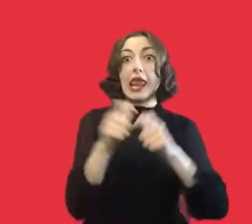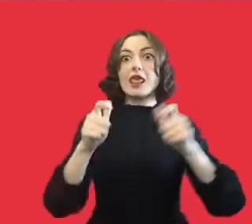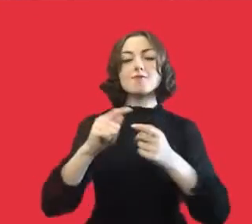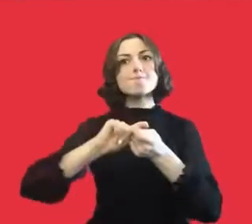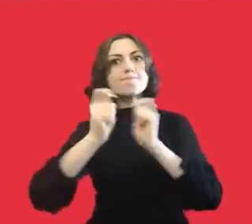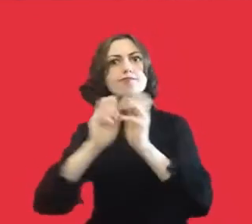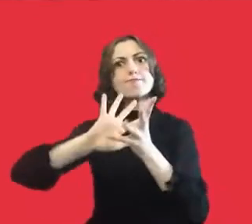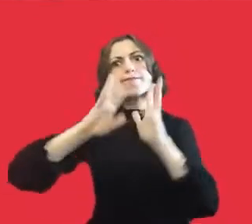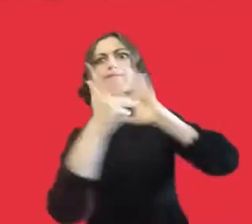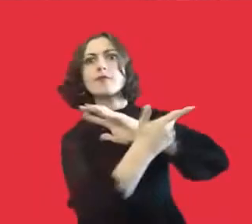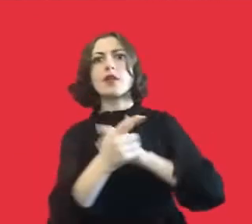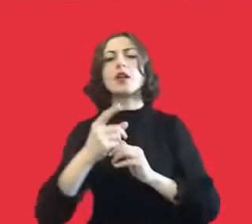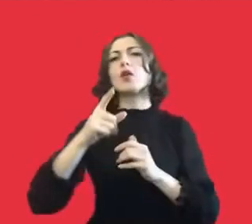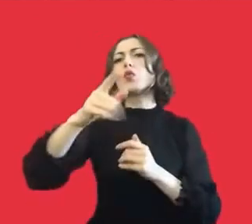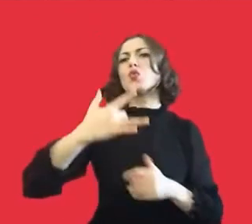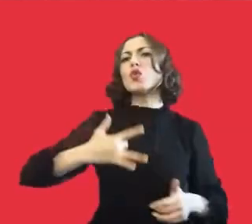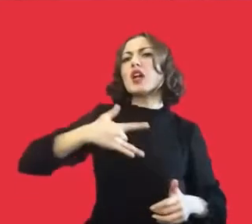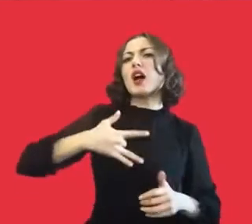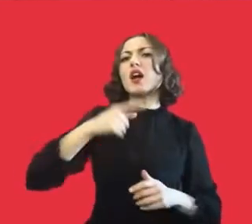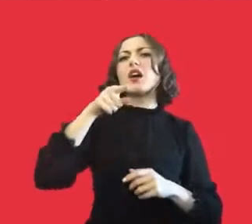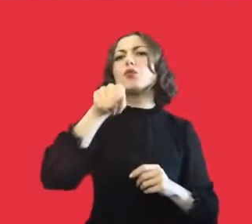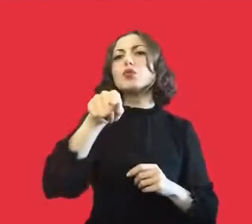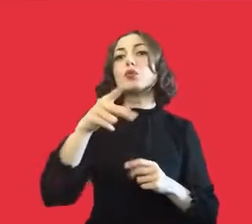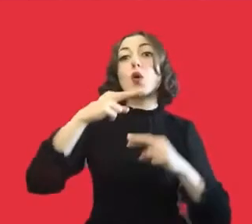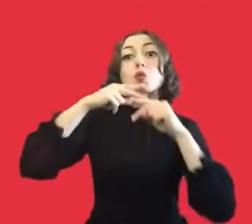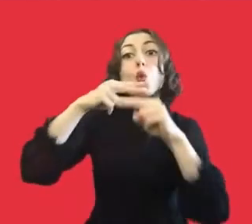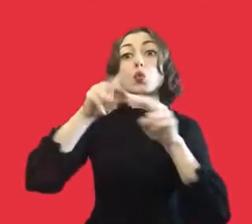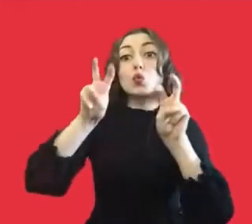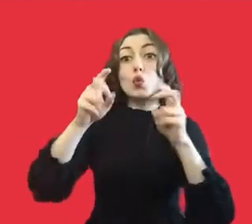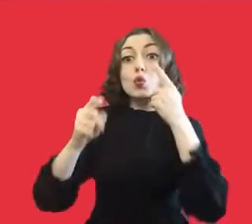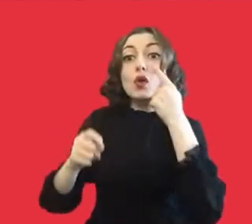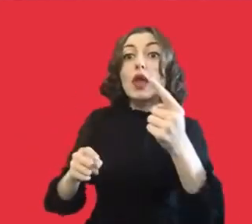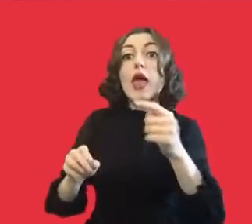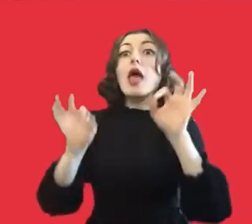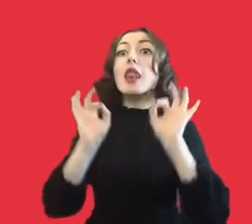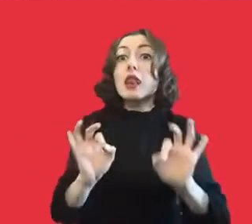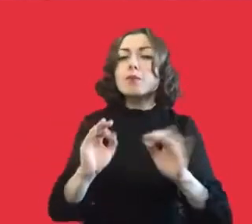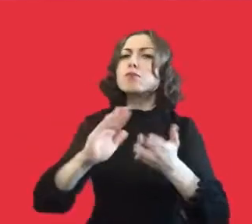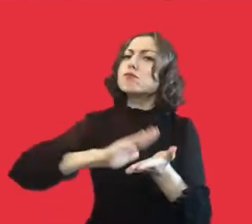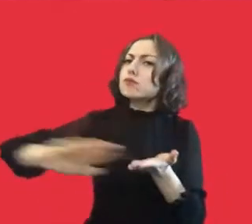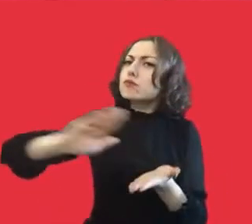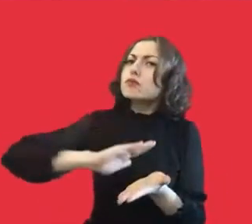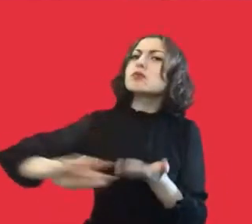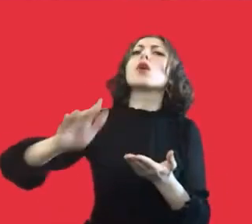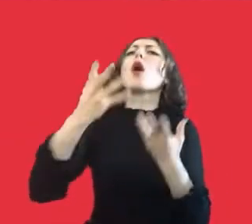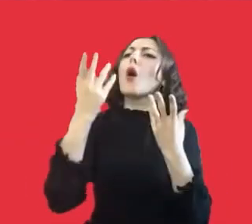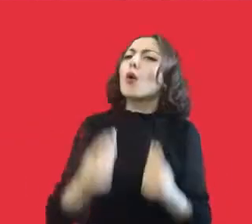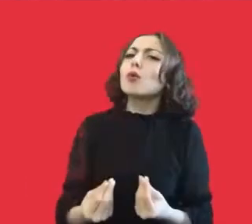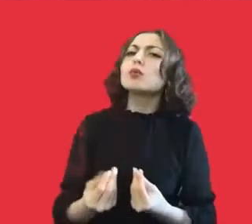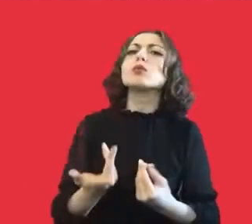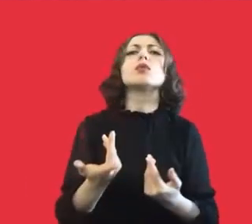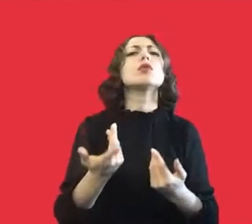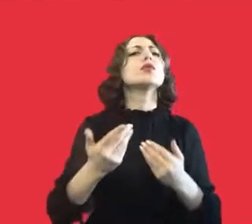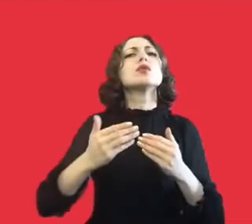gönüllülüğü yaygınlaştırmak, gönüllülük konusunda hem düzenlemeler açısından olabilir, yani mevzuat